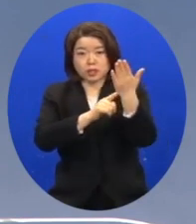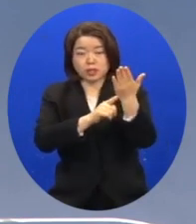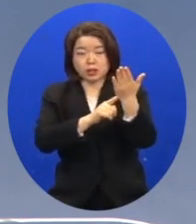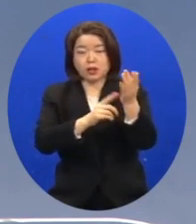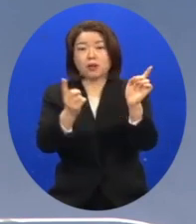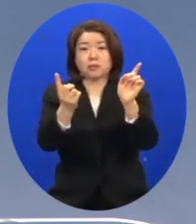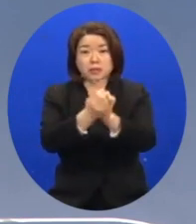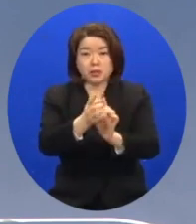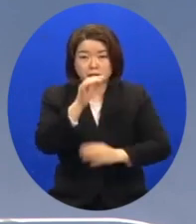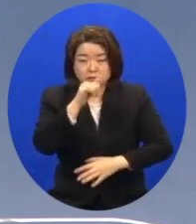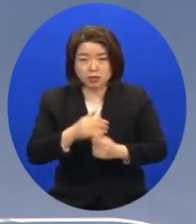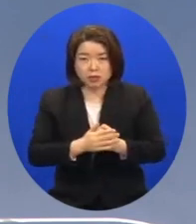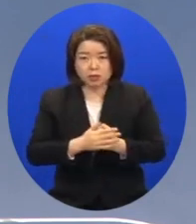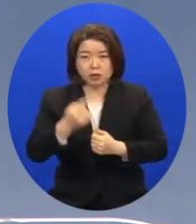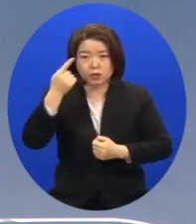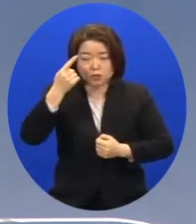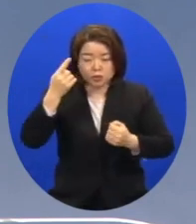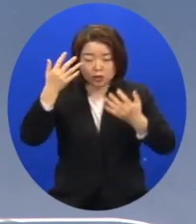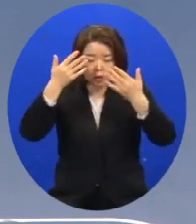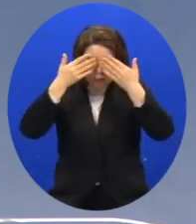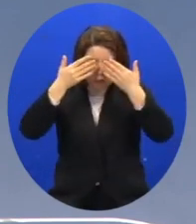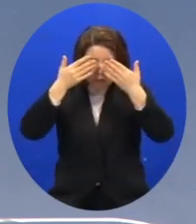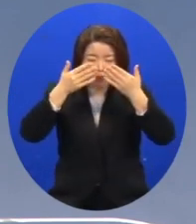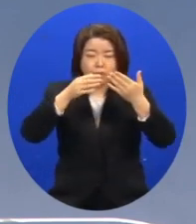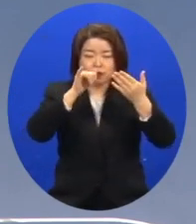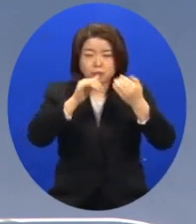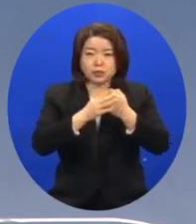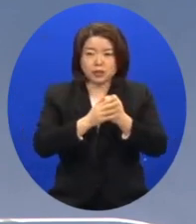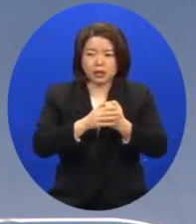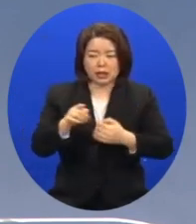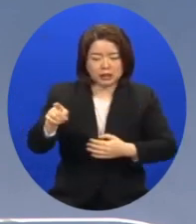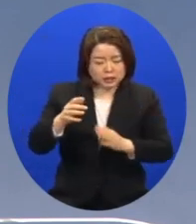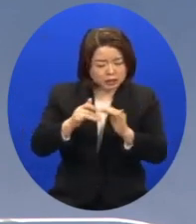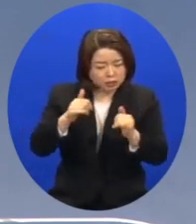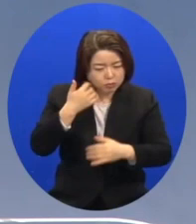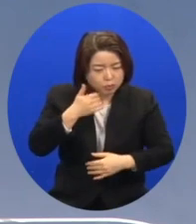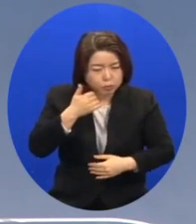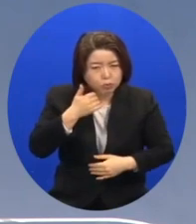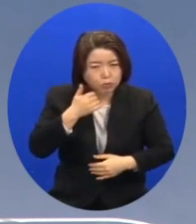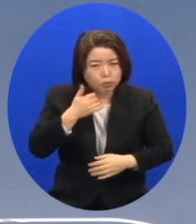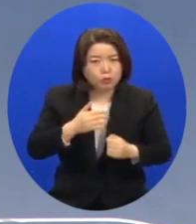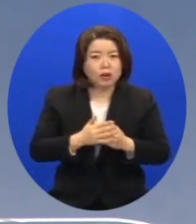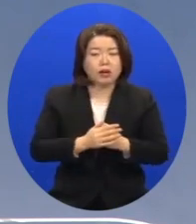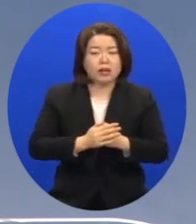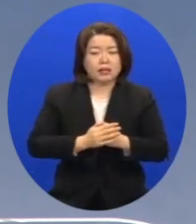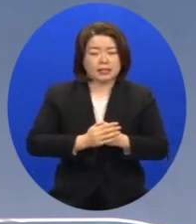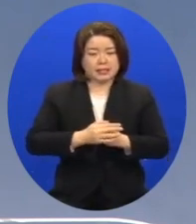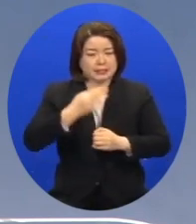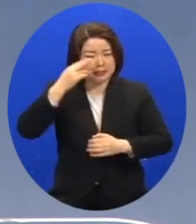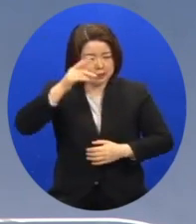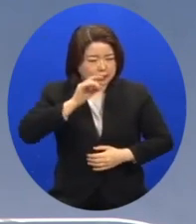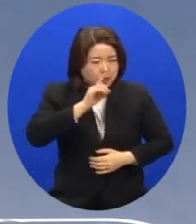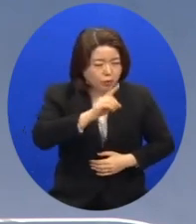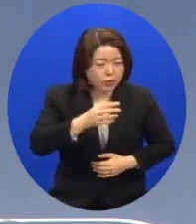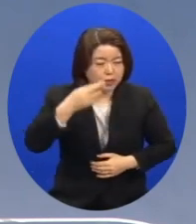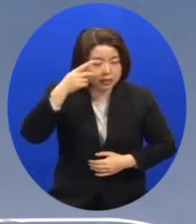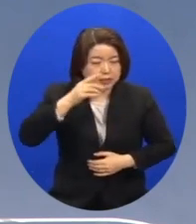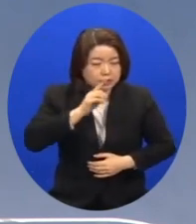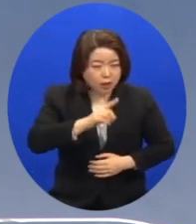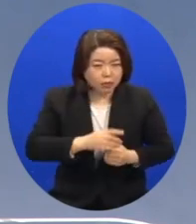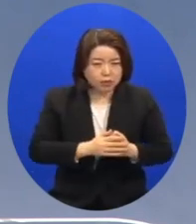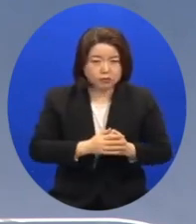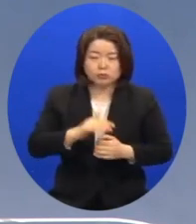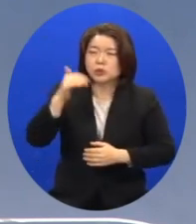햇습니다 눈이 멀었어요 도대체 2분이 누군가 4월의 사오라 하시는데 도대체 뉴 시